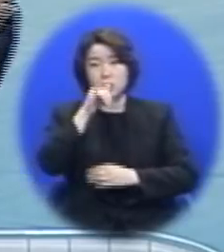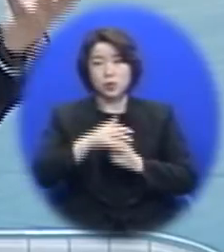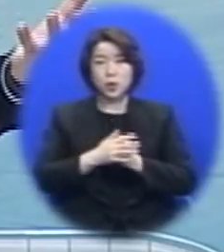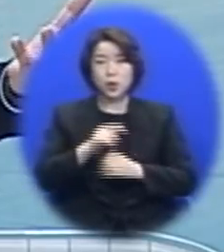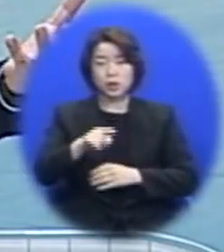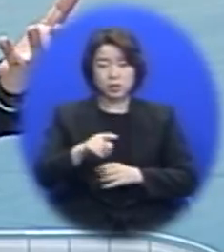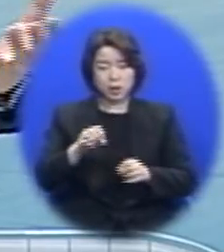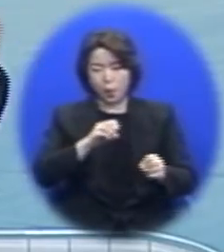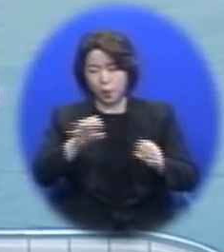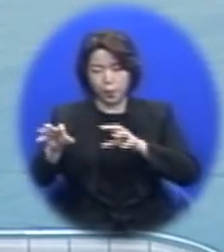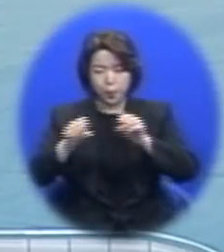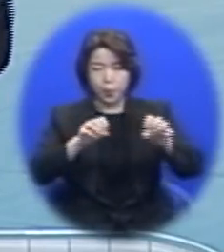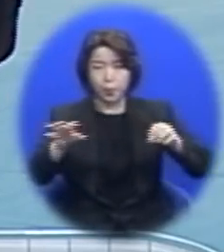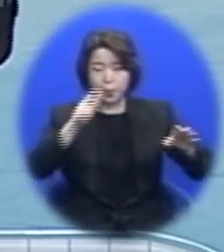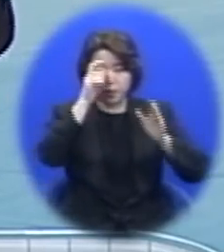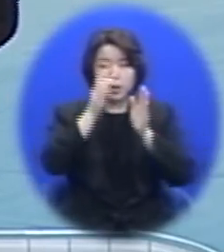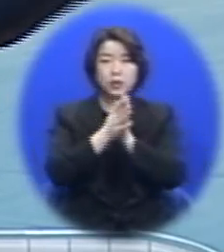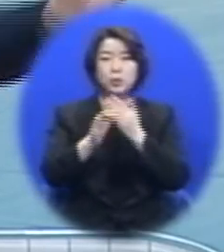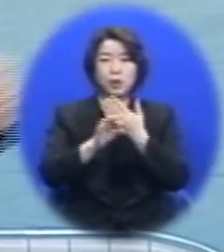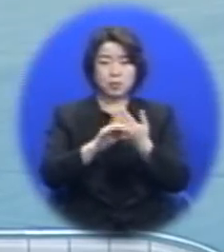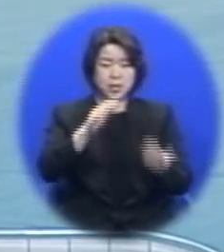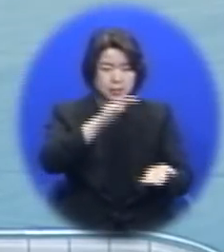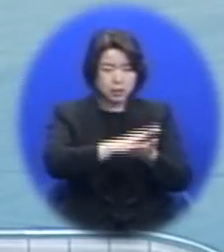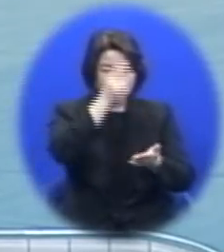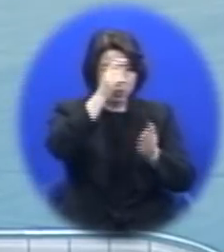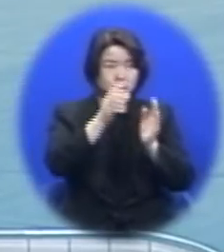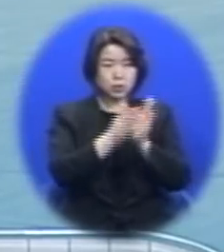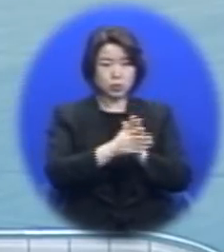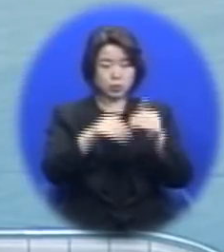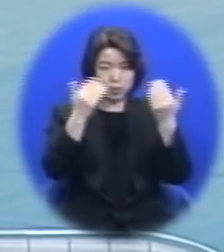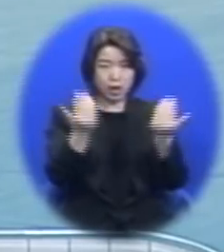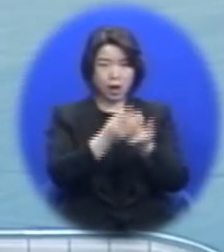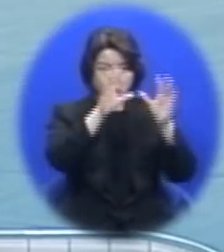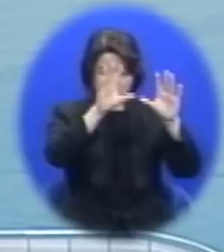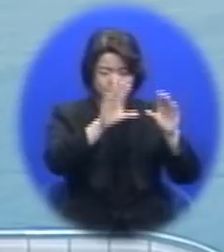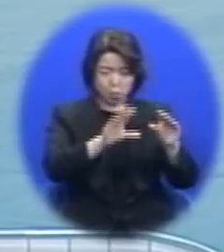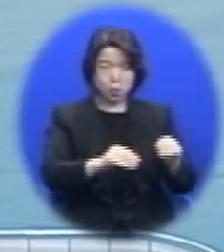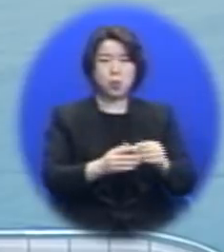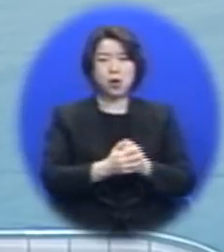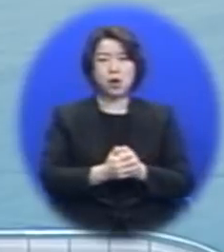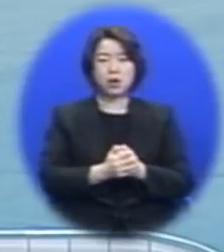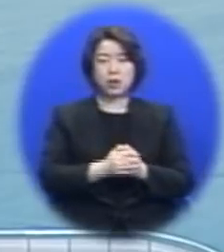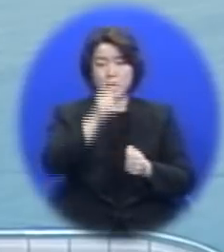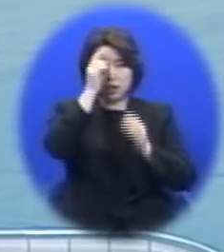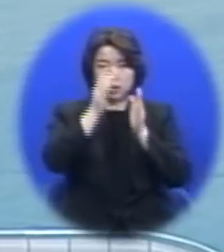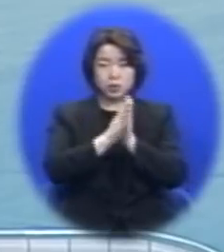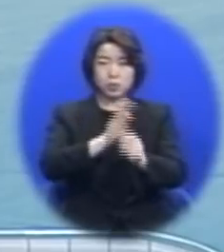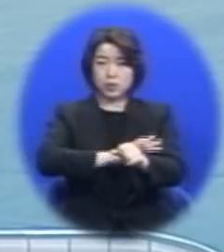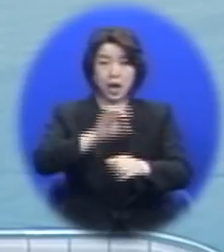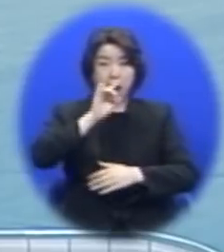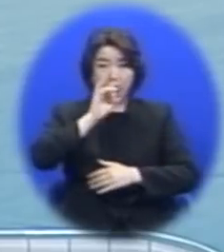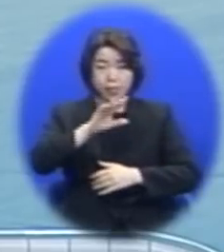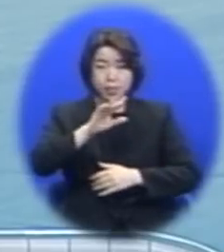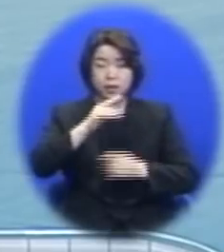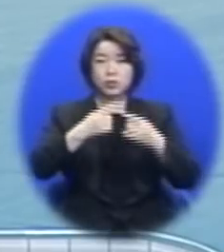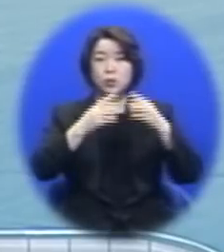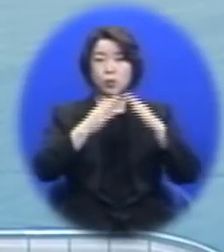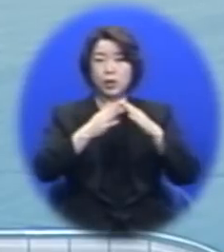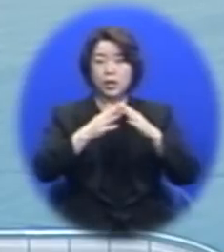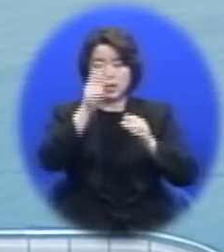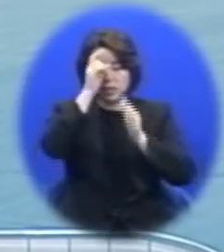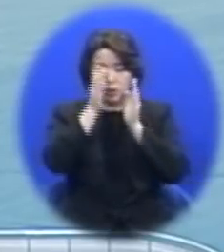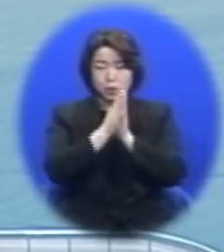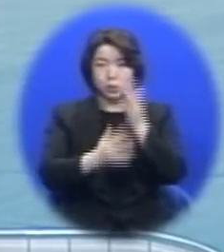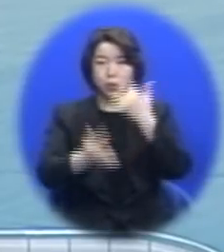이렇게 뿔뿔이 기도하다가는 뜨거운 기도도 다 기도 식습니다. 기도가 잘 안 되는 교회에 기도 불 붙여야 돼요.